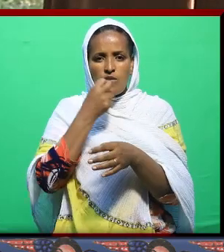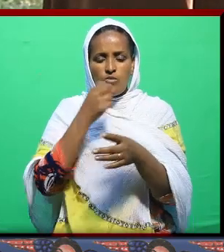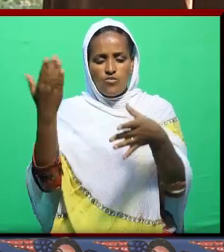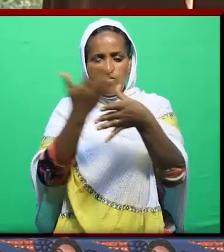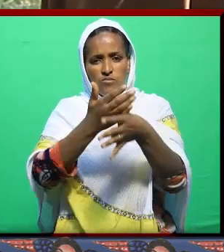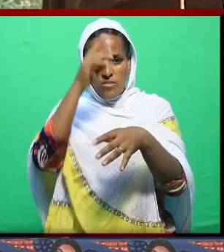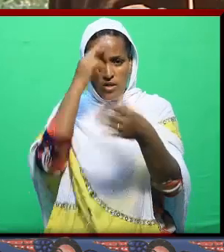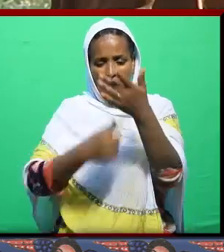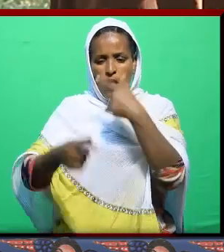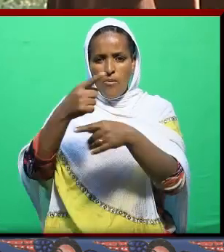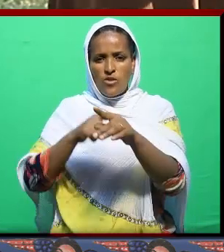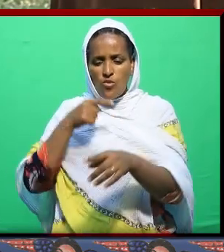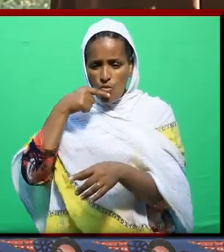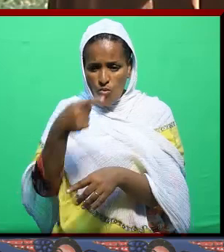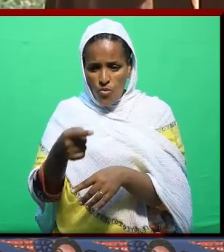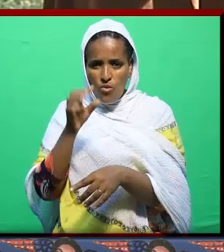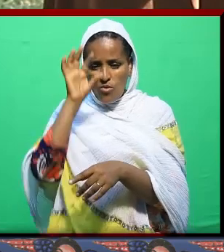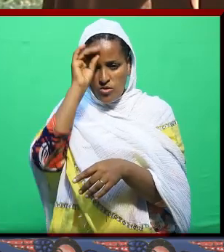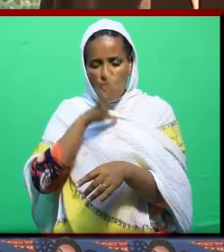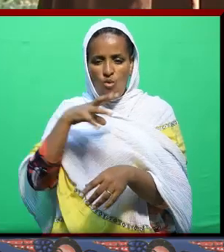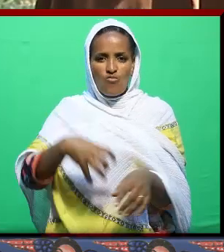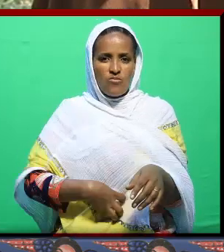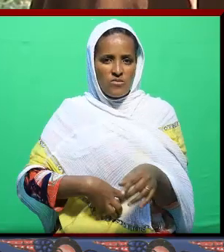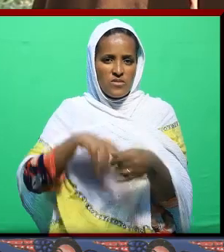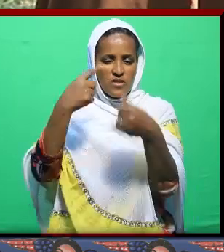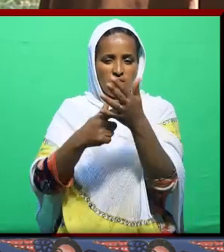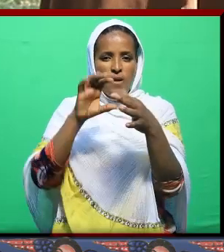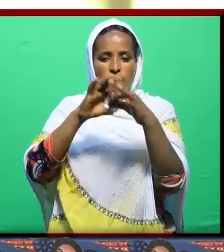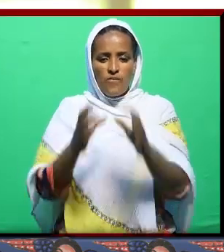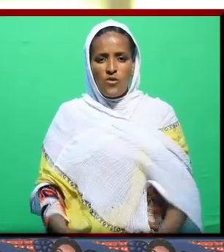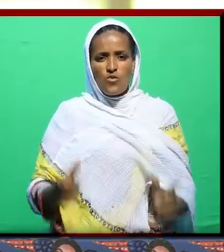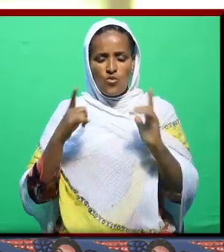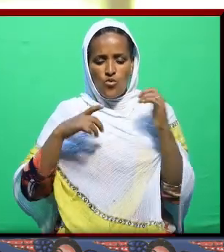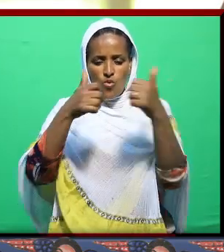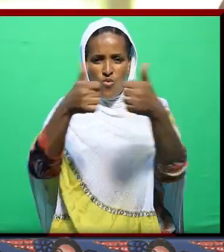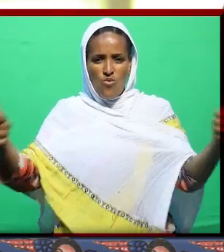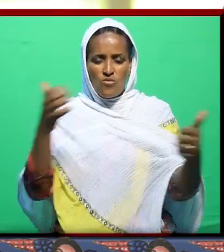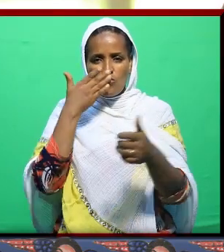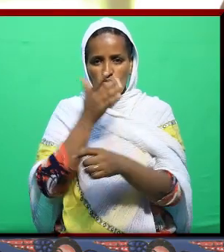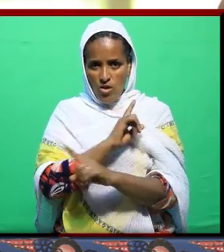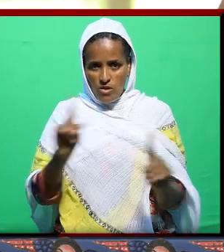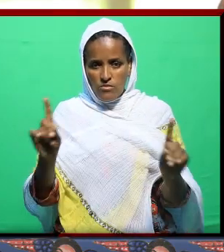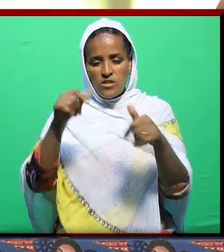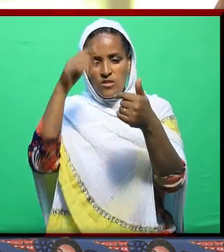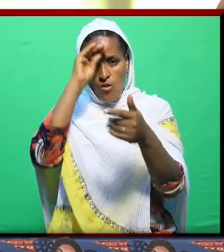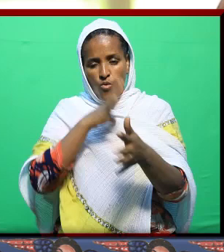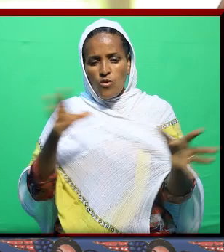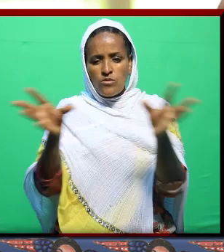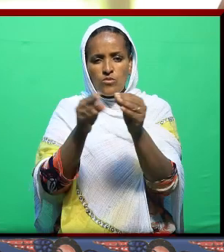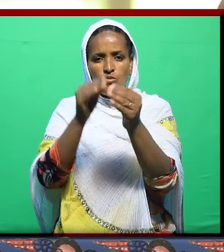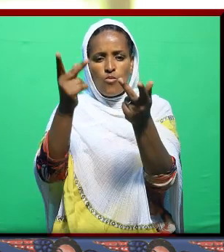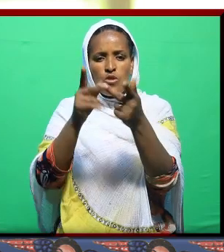አንደበቱን ስለማይገታ ነው ያመጣለትን እየተናገረ ሰዎችን የሚያስቀይም። ይህ ደግሞ ከማህበራዊ ኑሮ ሁሉ እንድንለይ ያደርገናል። ምክንያቱም